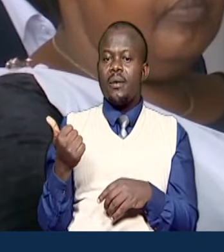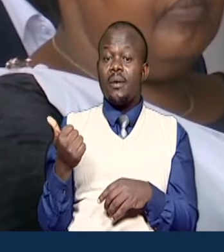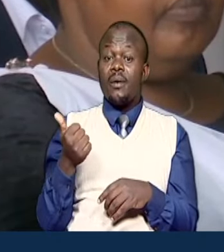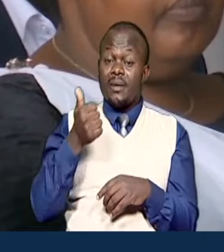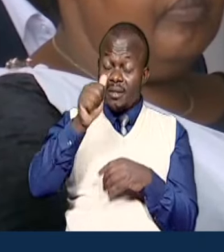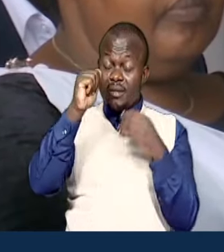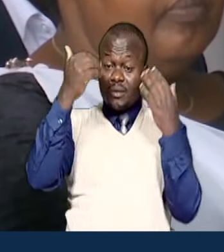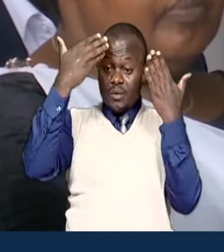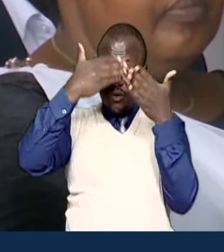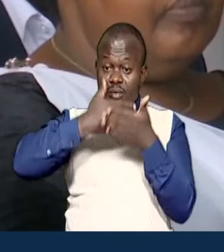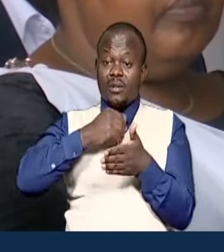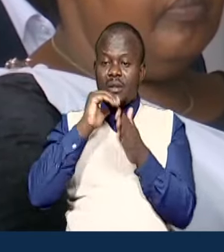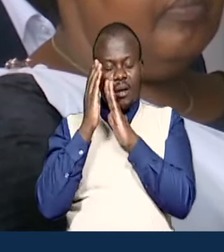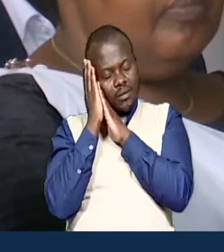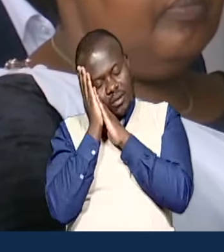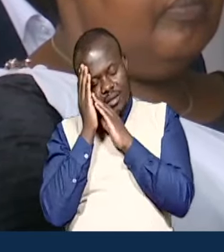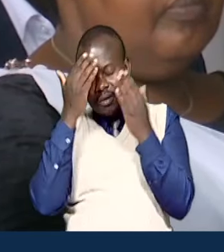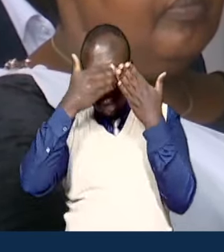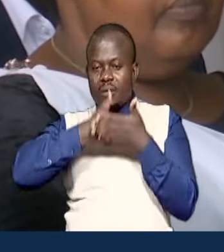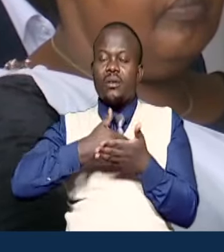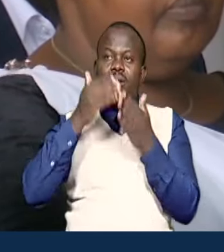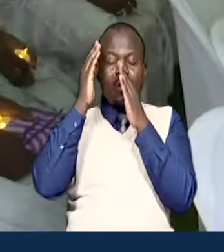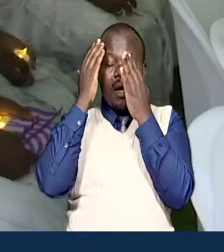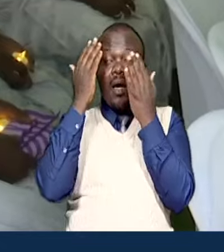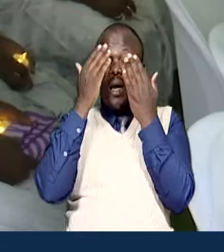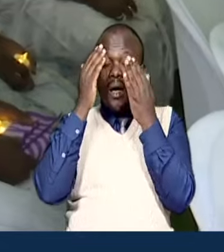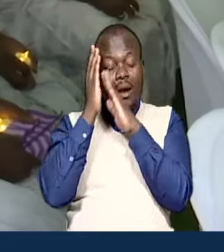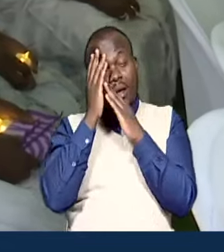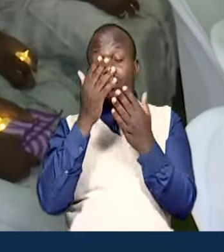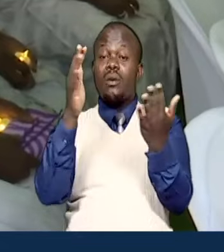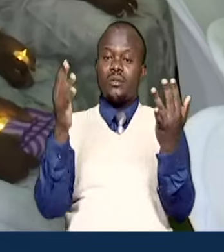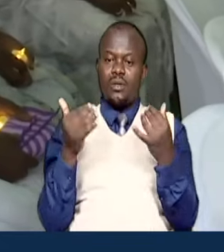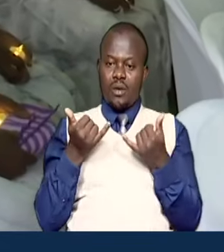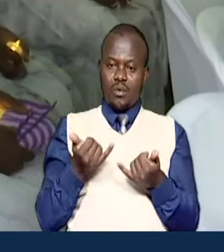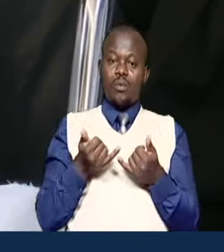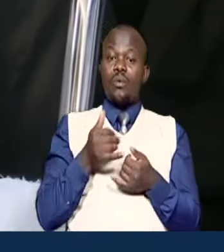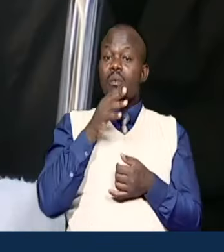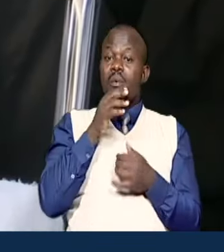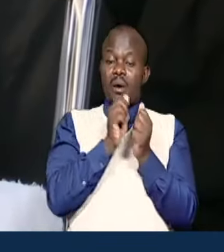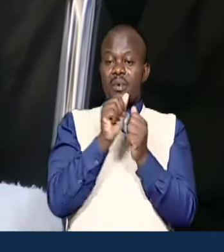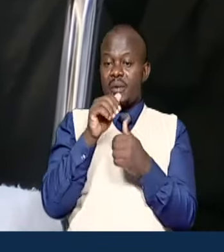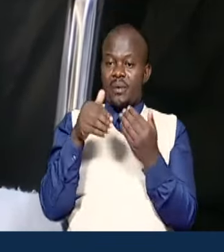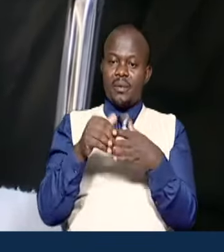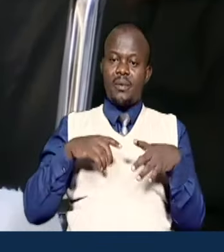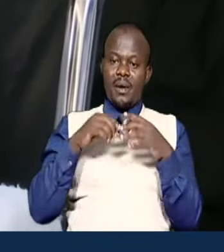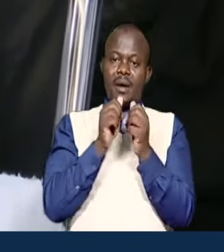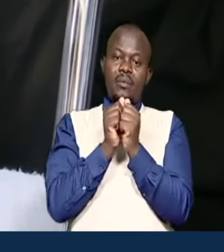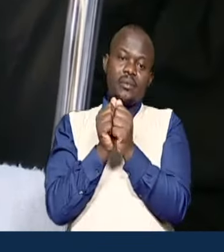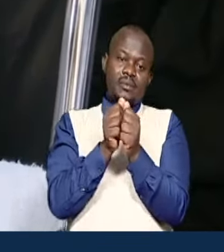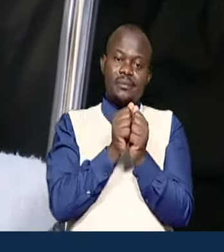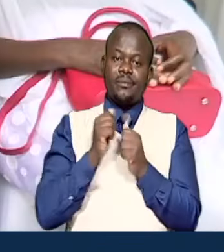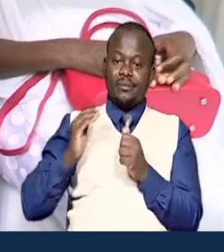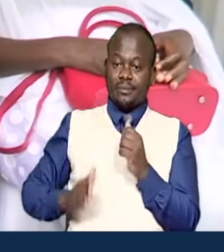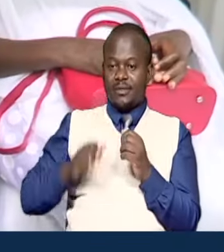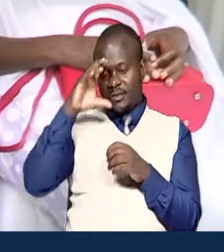Iryo joro ntabwo twaraye mu nzu, twaraye ku gasozi. Kuri ubu nubwo uyu mubyeyi ndetse n'abagenzi be babana mu rugo rw'impinganzima ya Huye